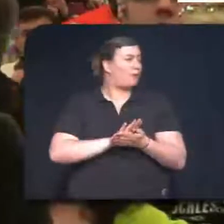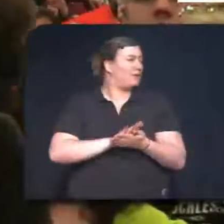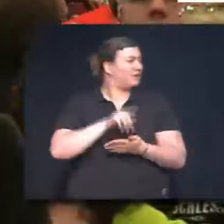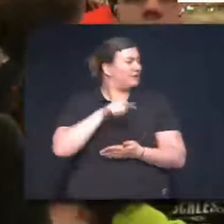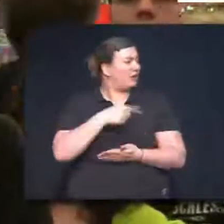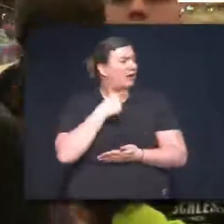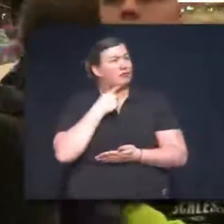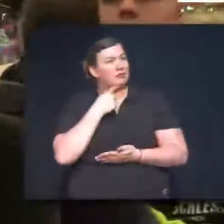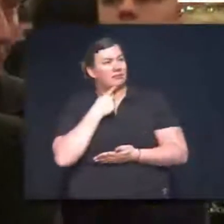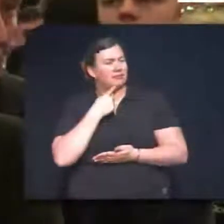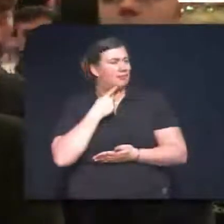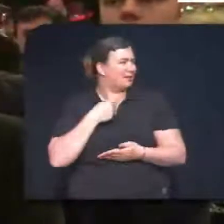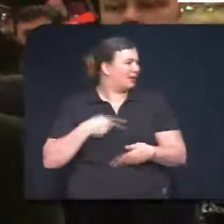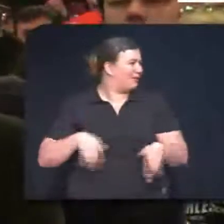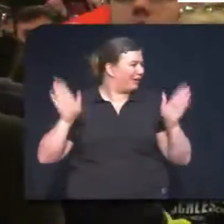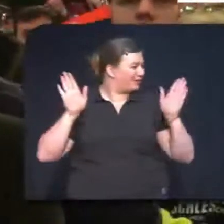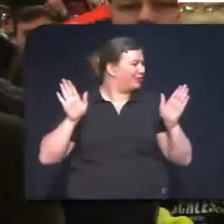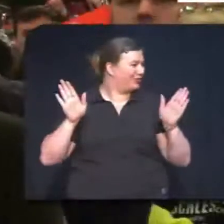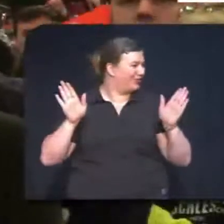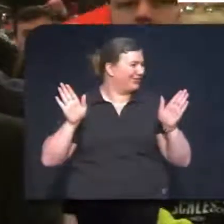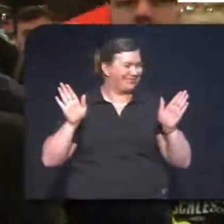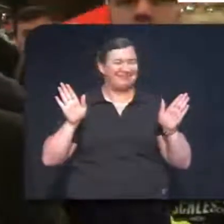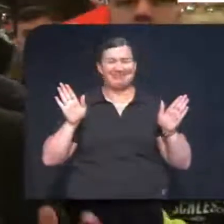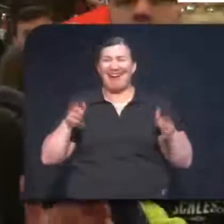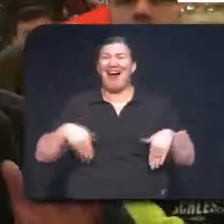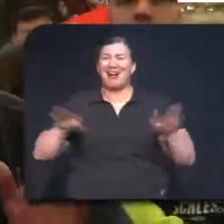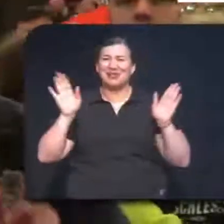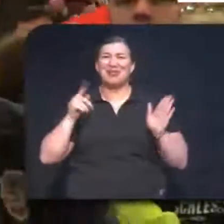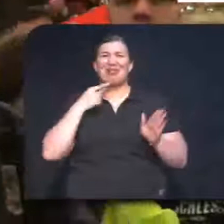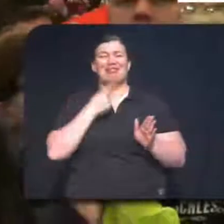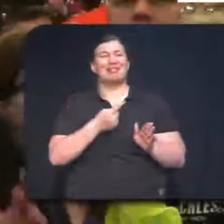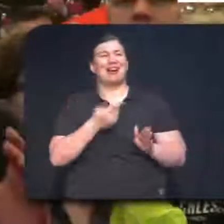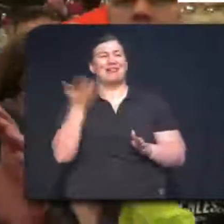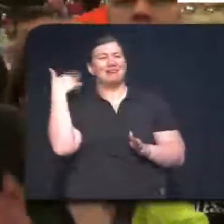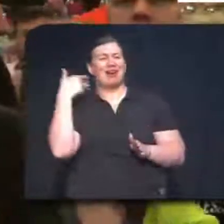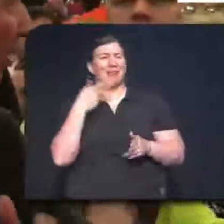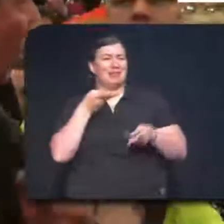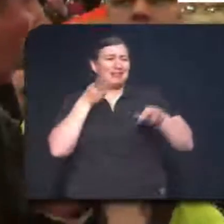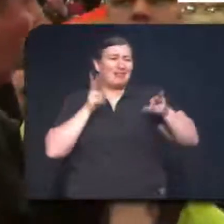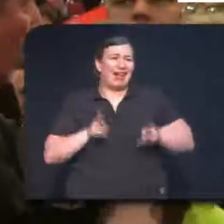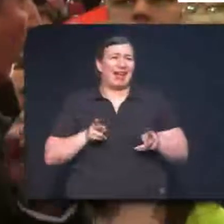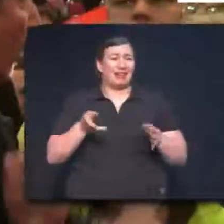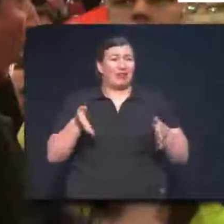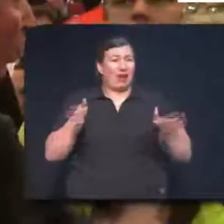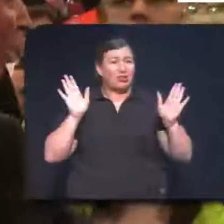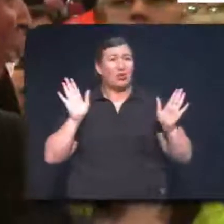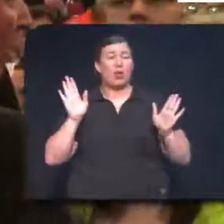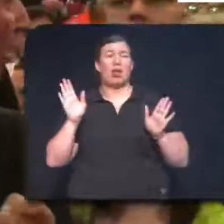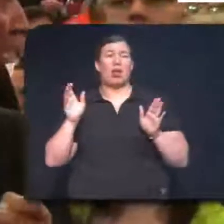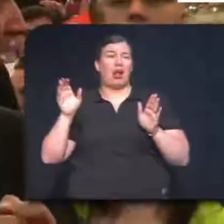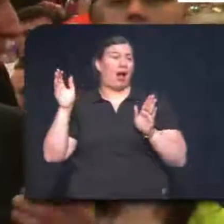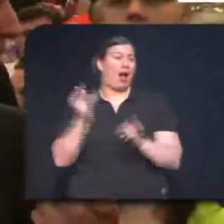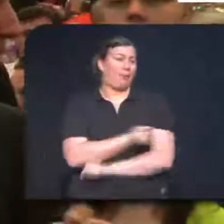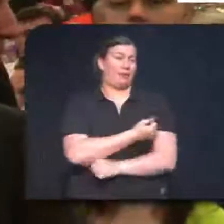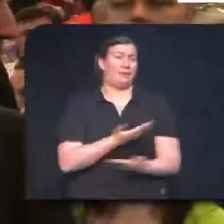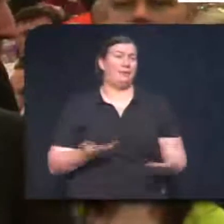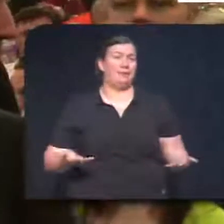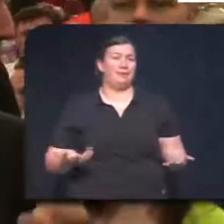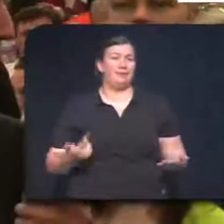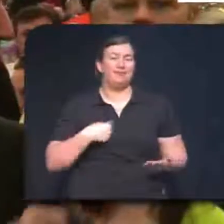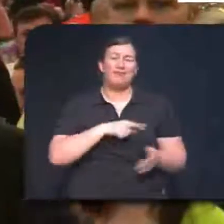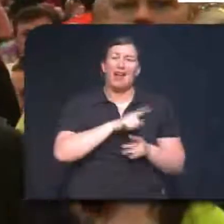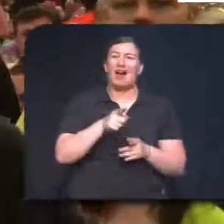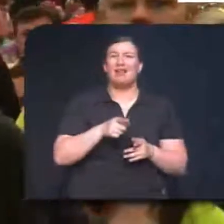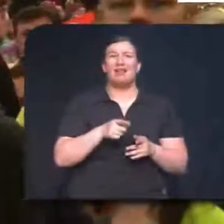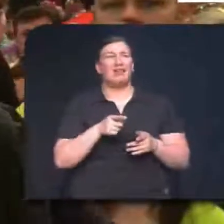faktisch abgeschafft wurde all die Propaganda von CDU